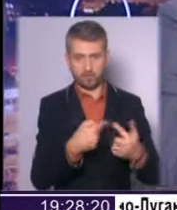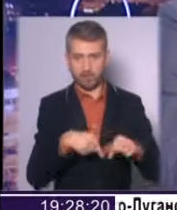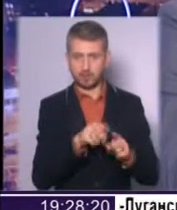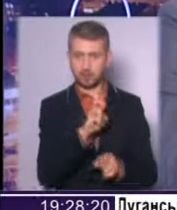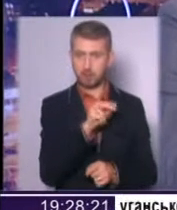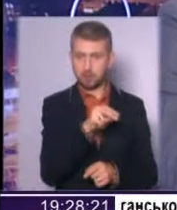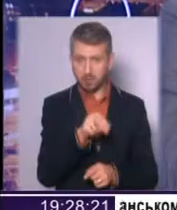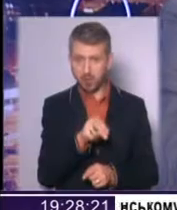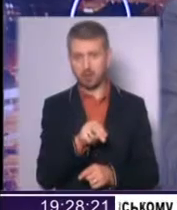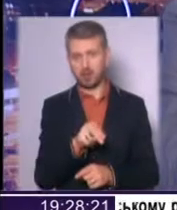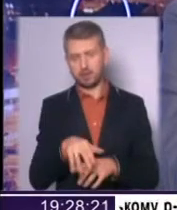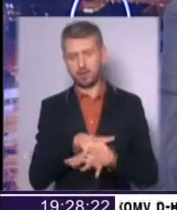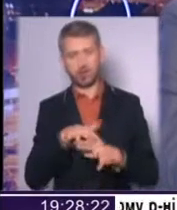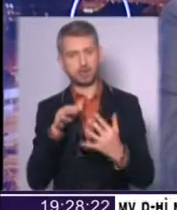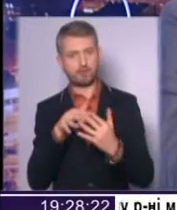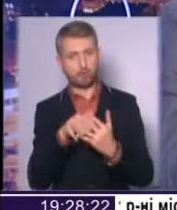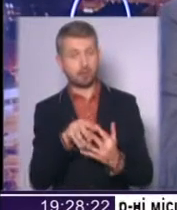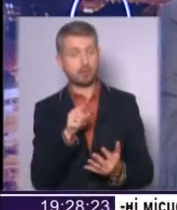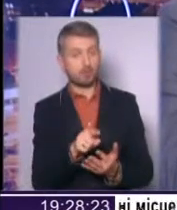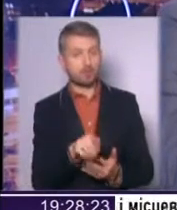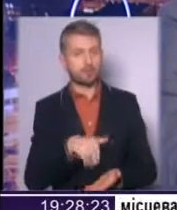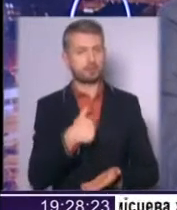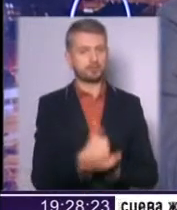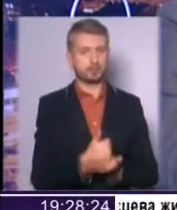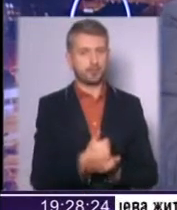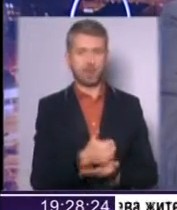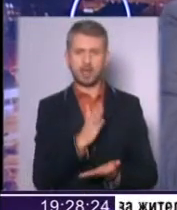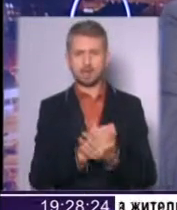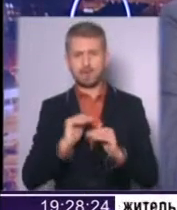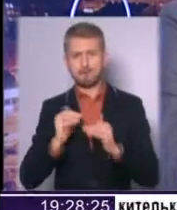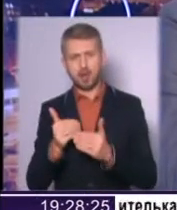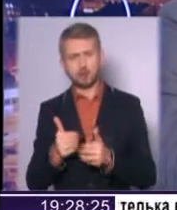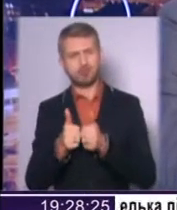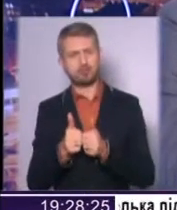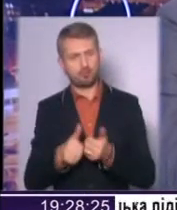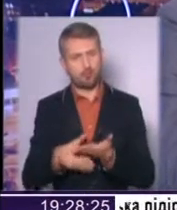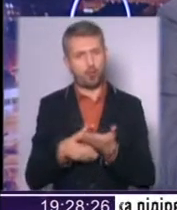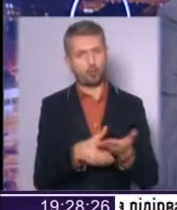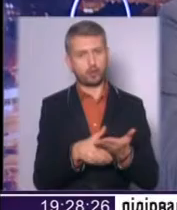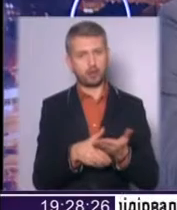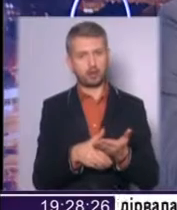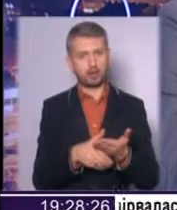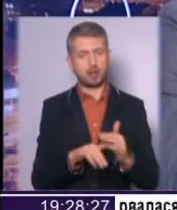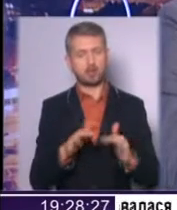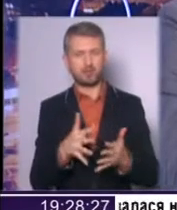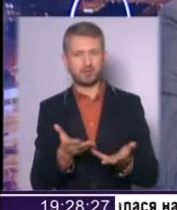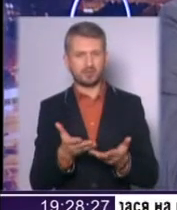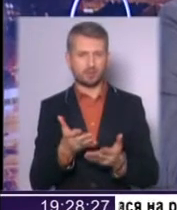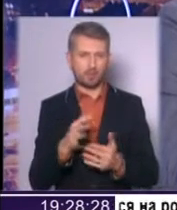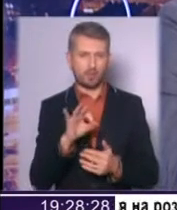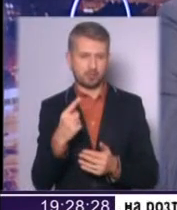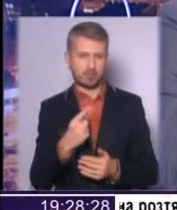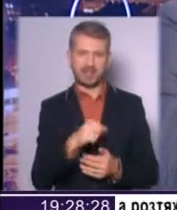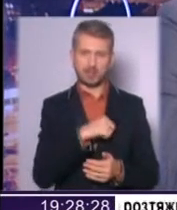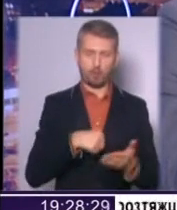це дуже важливі законопроекти, і ми неодноразово наголошували на них. Але якщо нема політичної волі, то їх ніхто не поставить в порядок денний, і розглядати ніхто